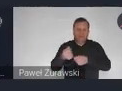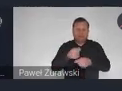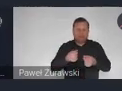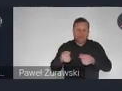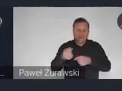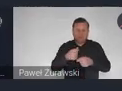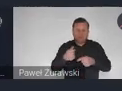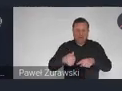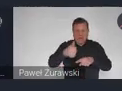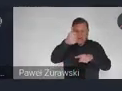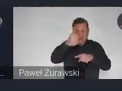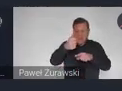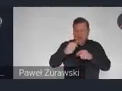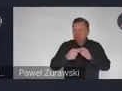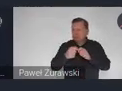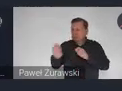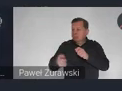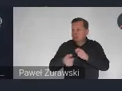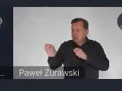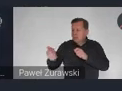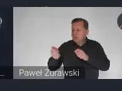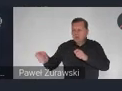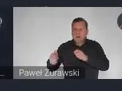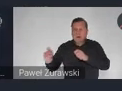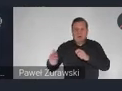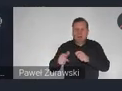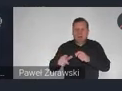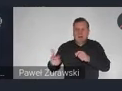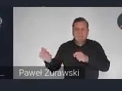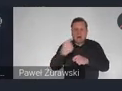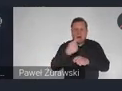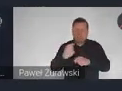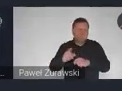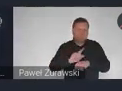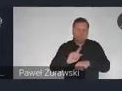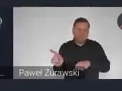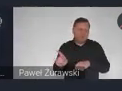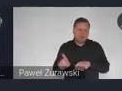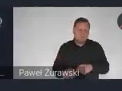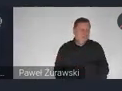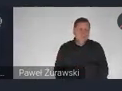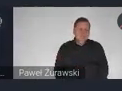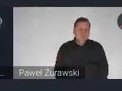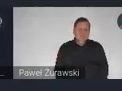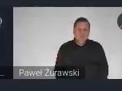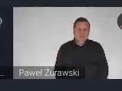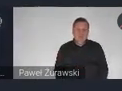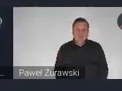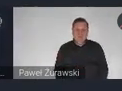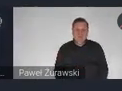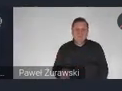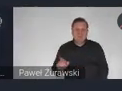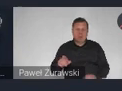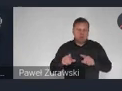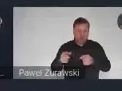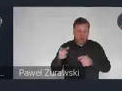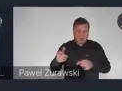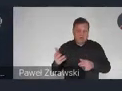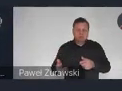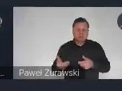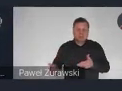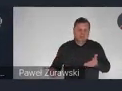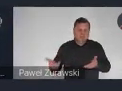od lidera do partnera Należy również podkreślić że organizacja która złożyła ofertę